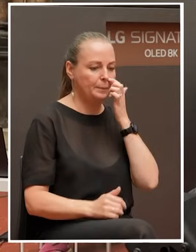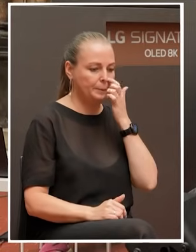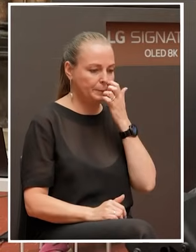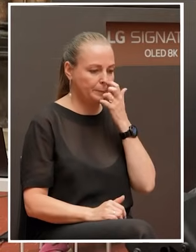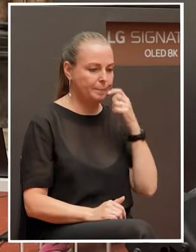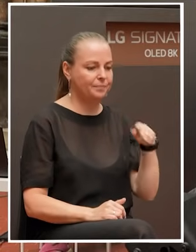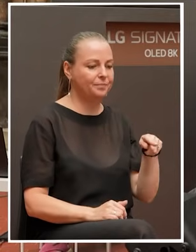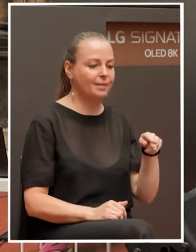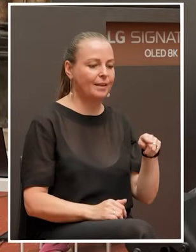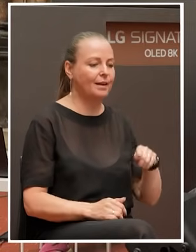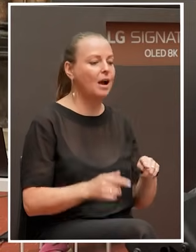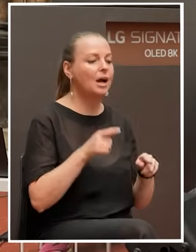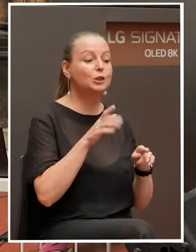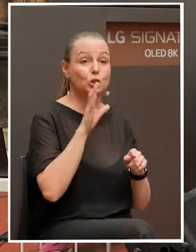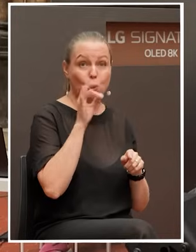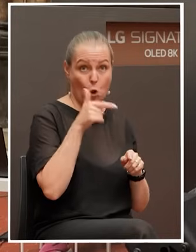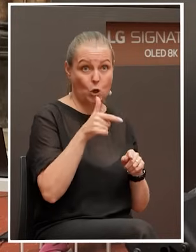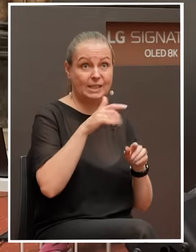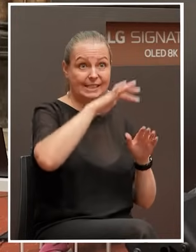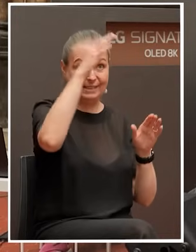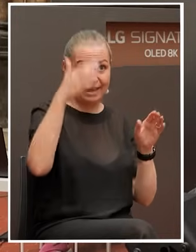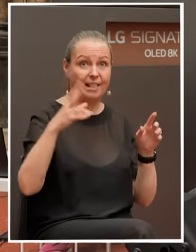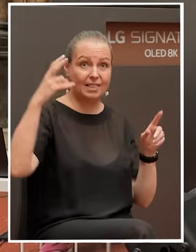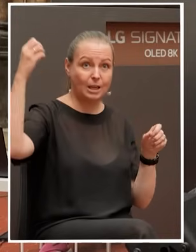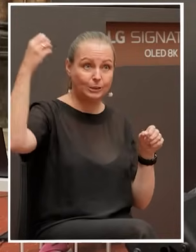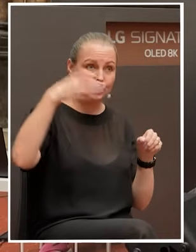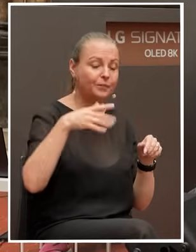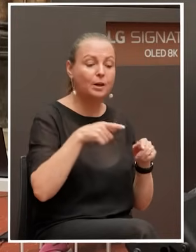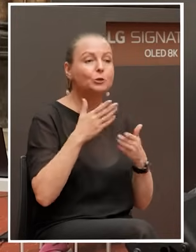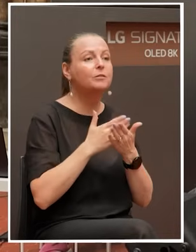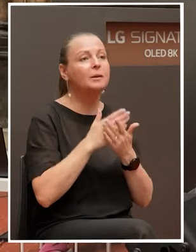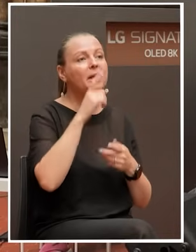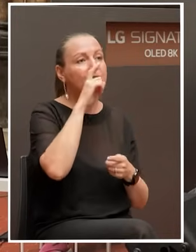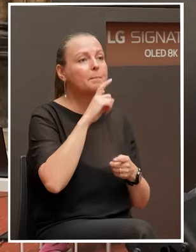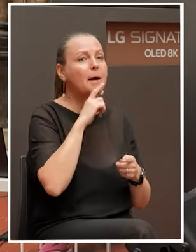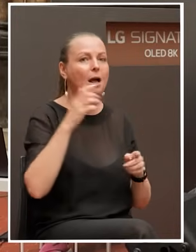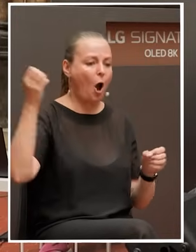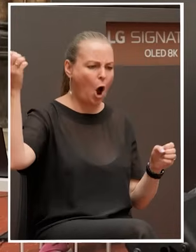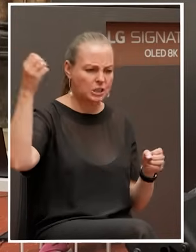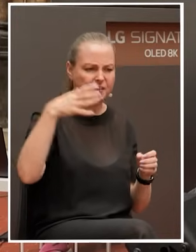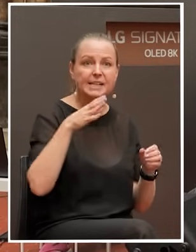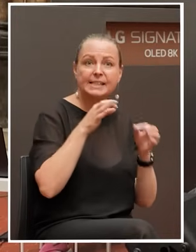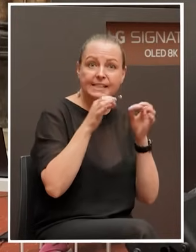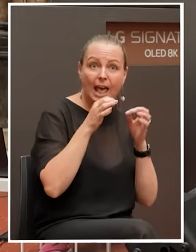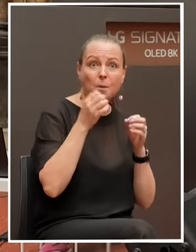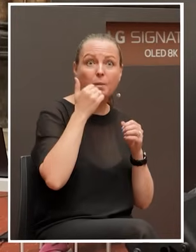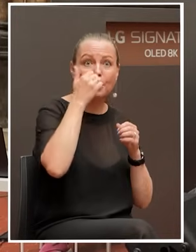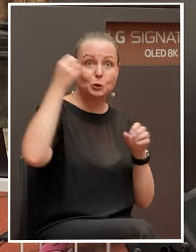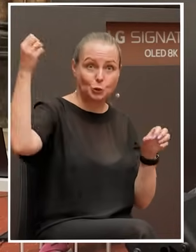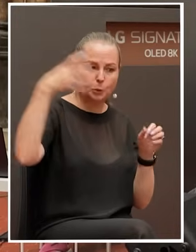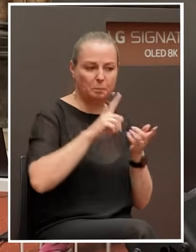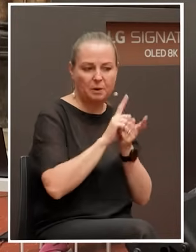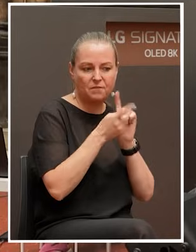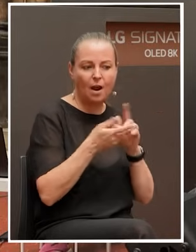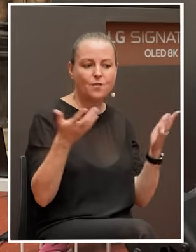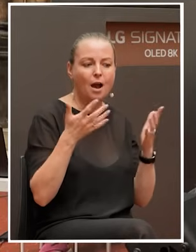для нас русских картина Моне «Стог, сено на солнце». Совершенно непонятное для нас освещение. Сено, благодаря солнечным лучам,